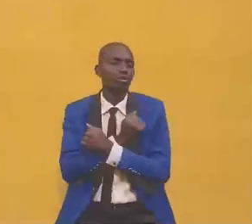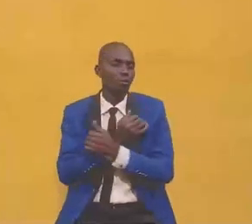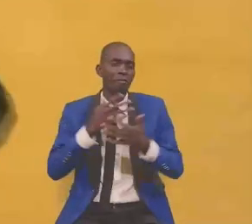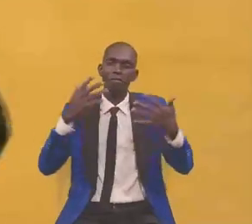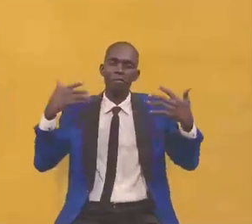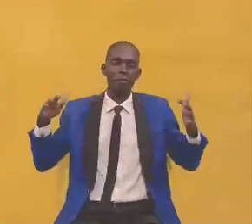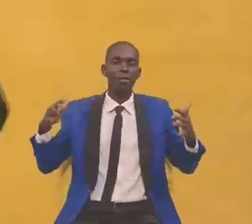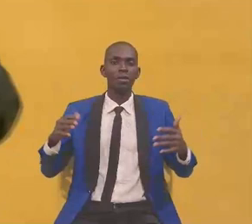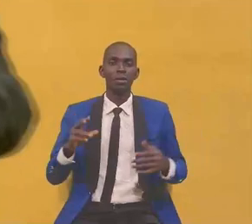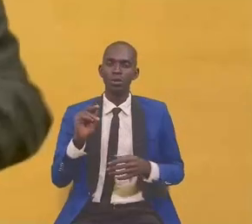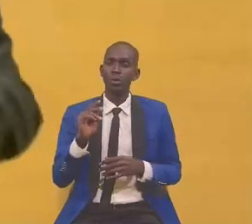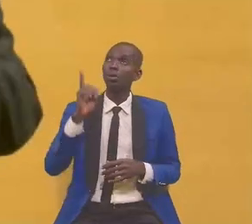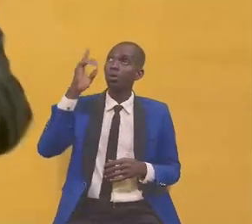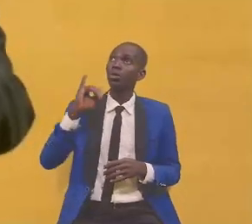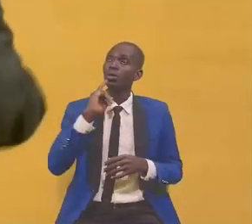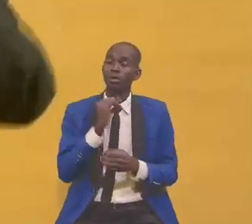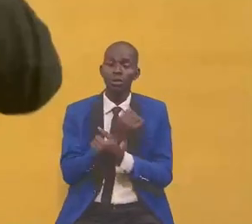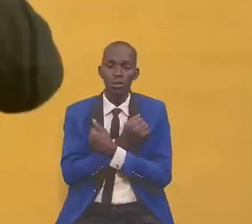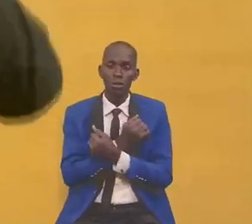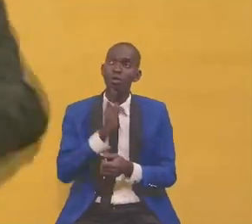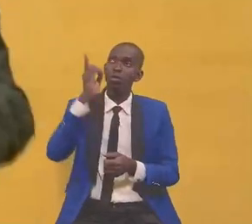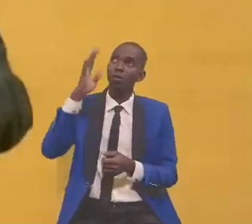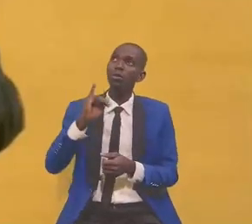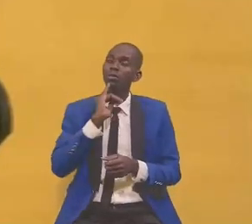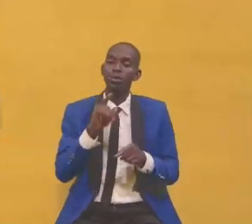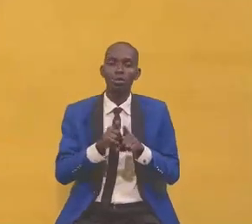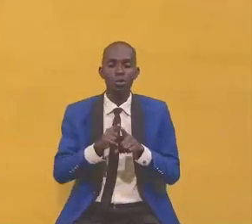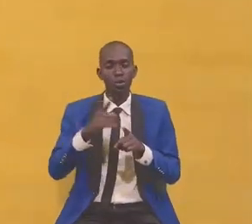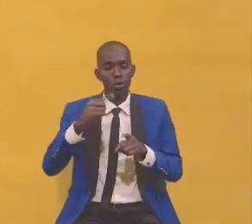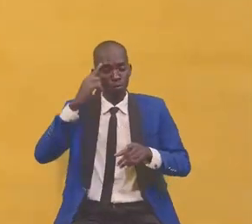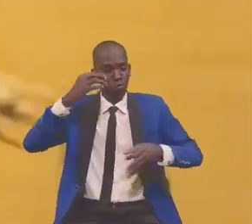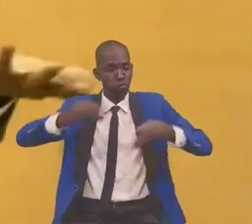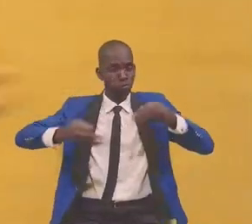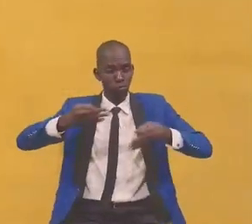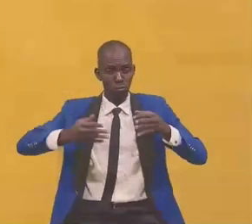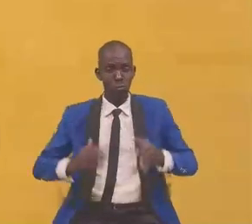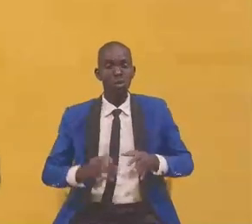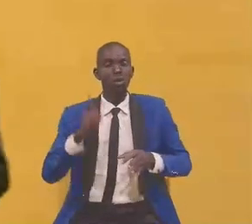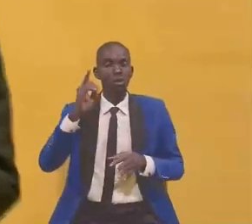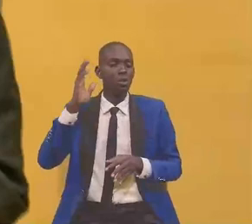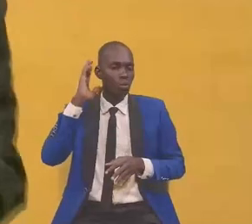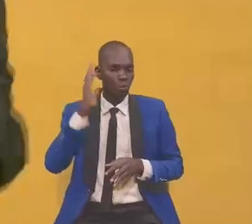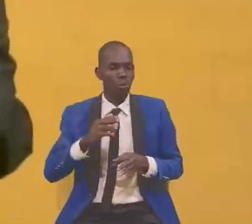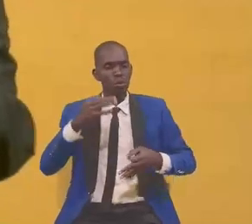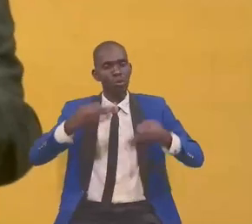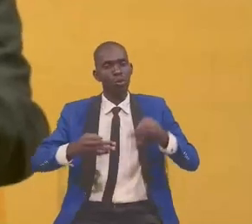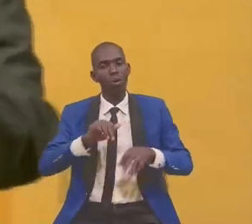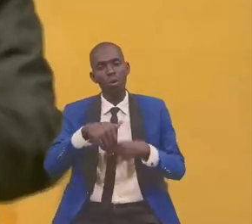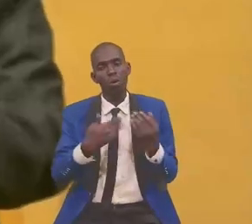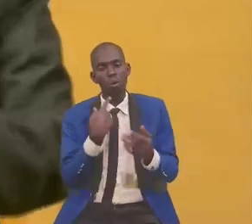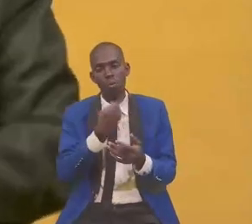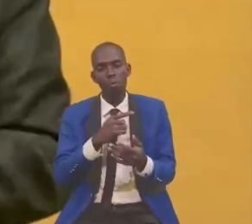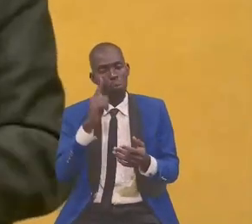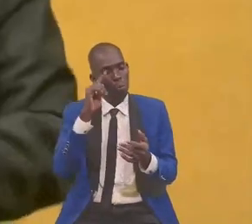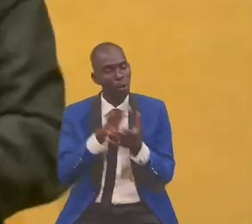péché. Ainsi donc, celui qui ne croira pas sera condamné. Verset 17. Verset 17.